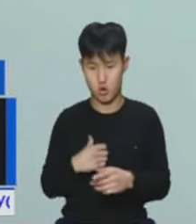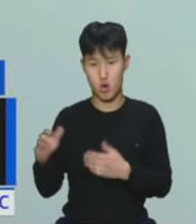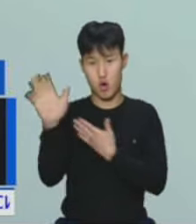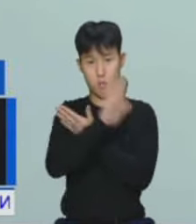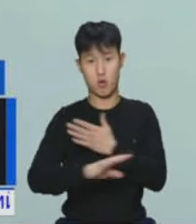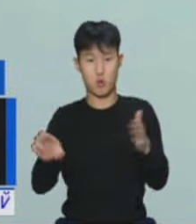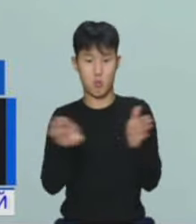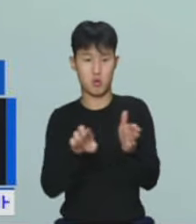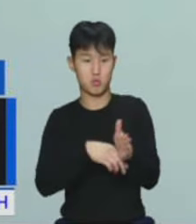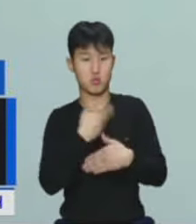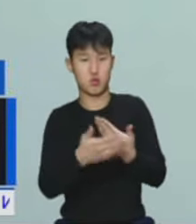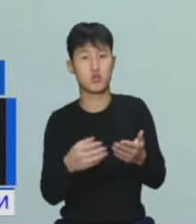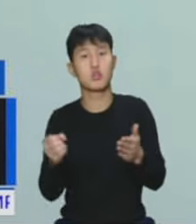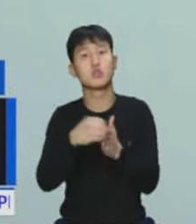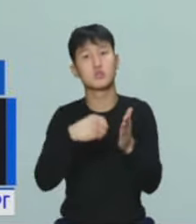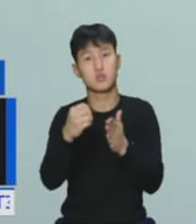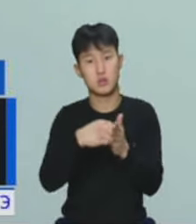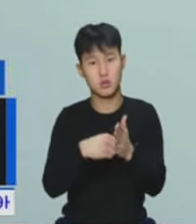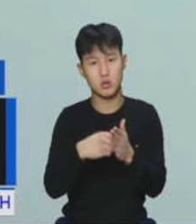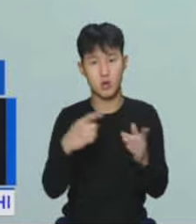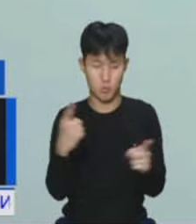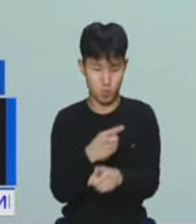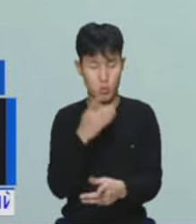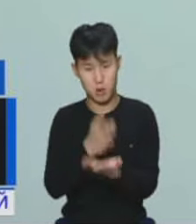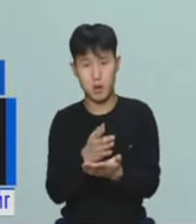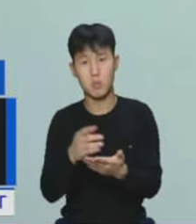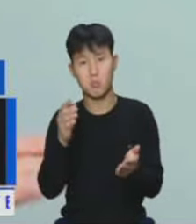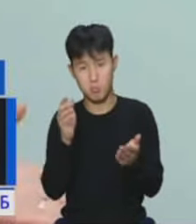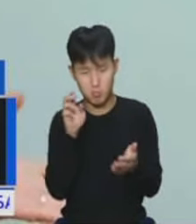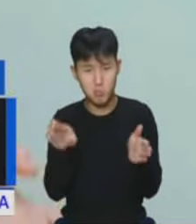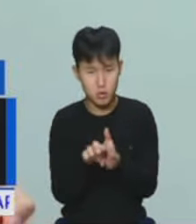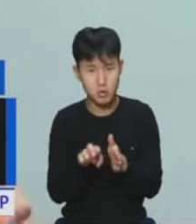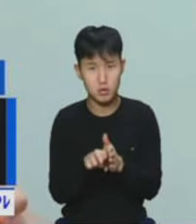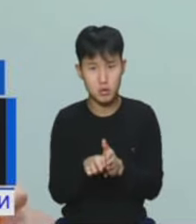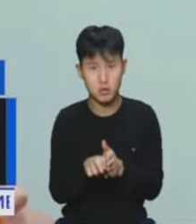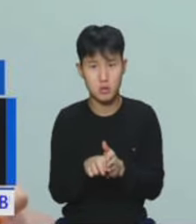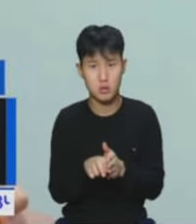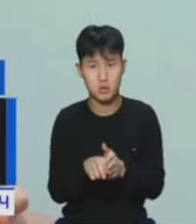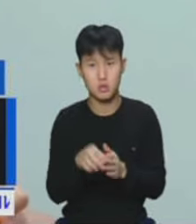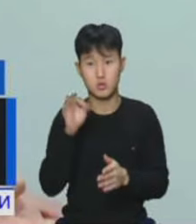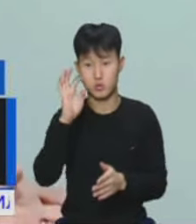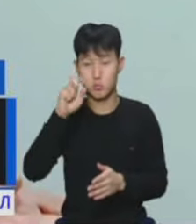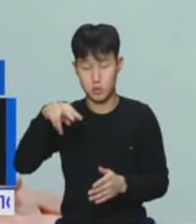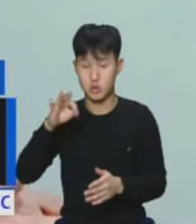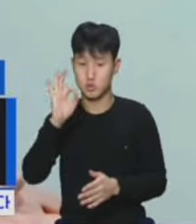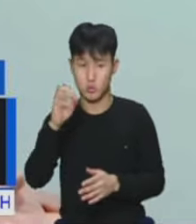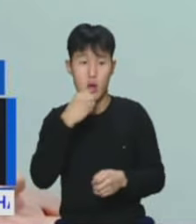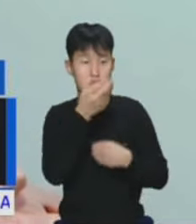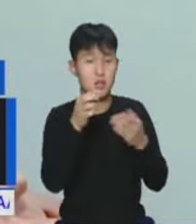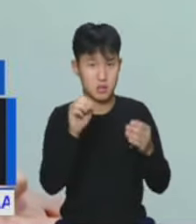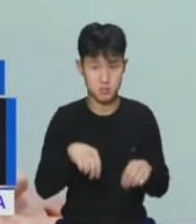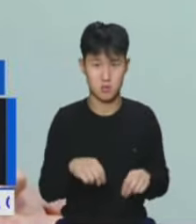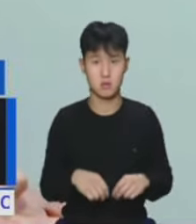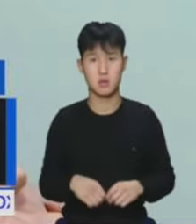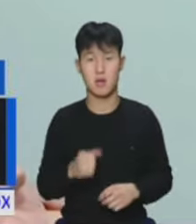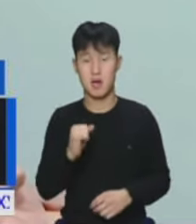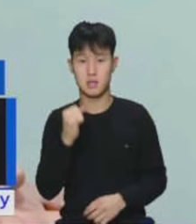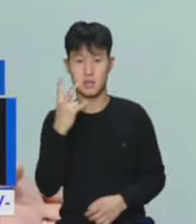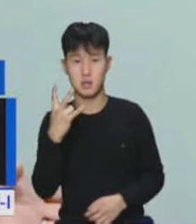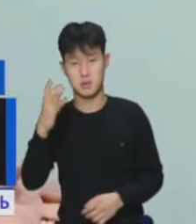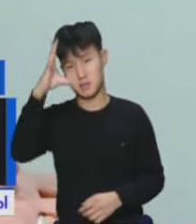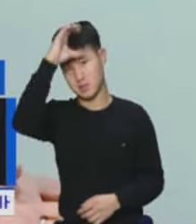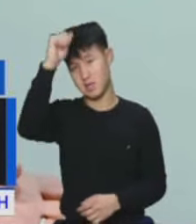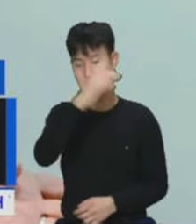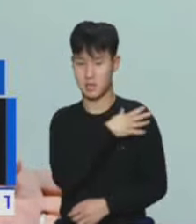боломжийг өгөх хэрэгтэй. Хэдий тэр буруутай байж болно, эсвэл зөвтэй байж болно. Зөв бол зөвийгөө ярь. А тэрийг артын намын сайд дарга